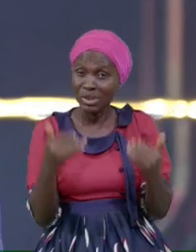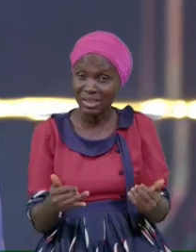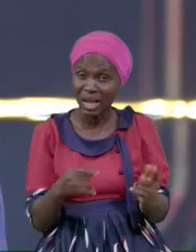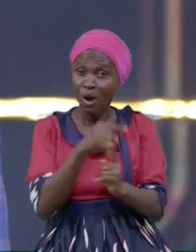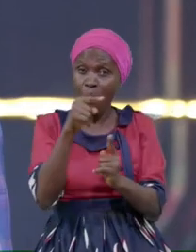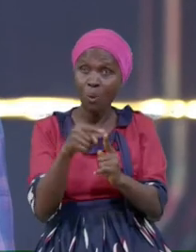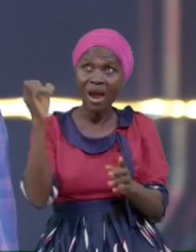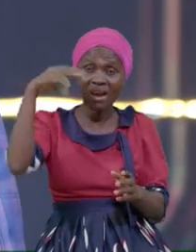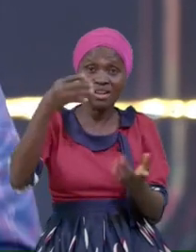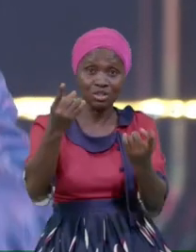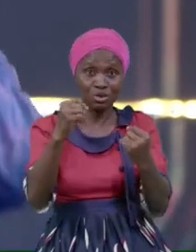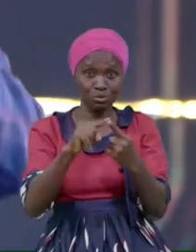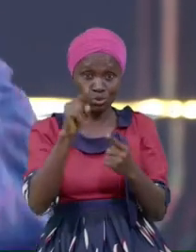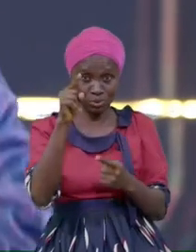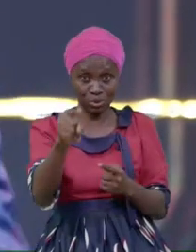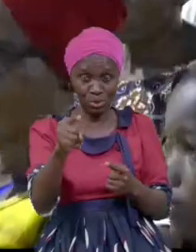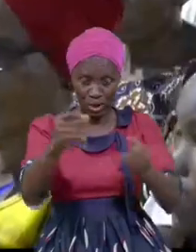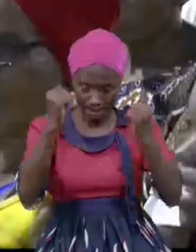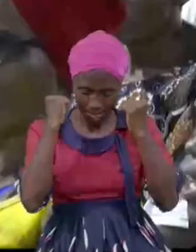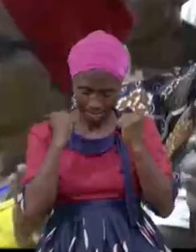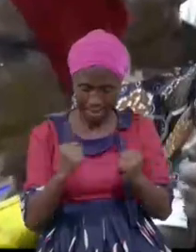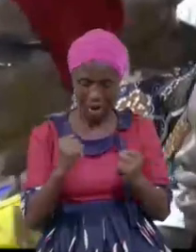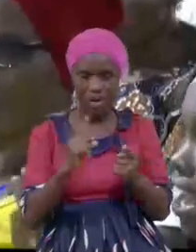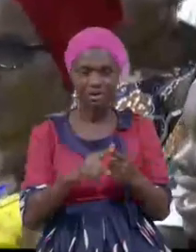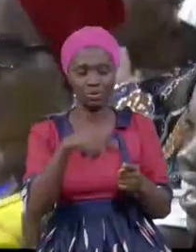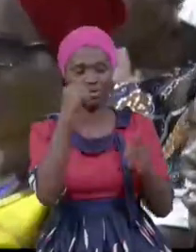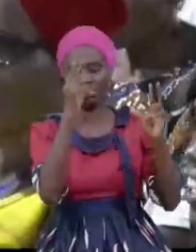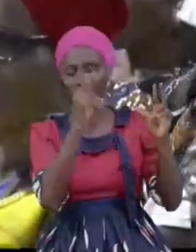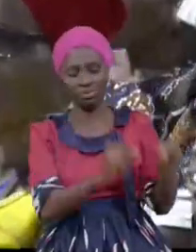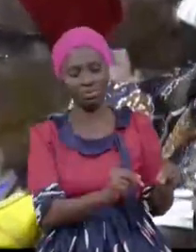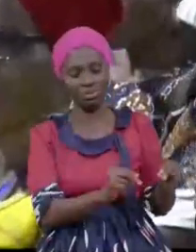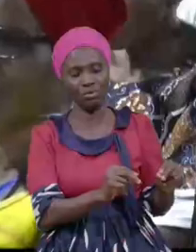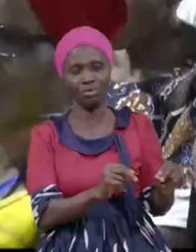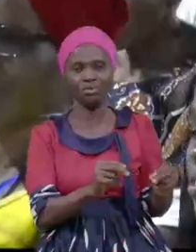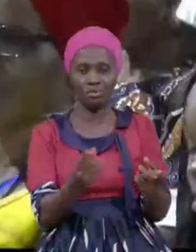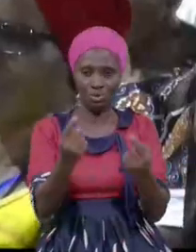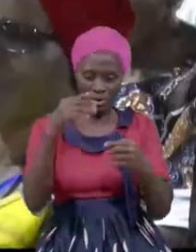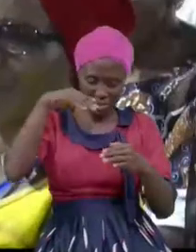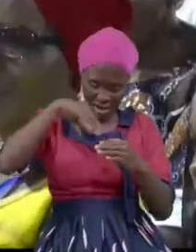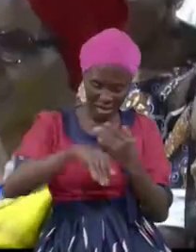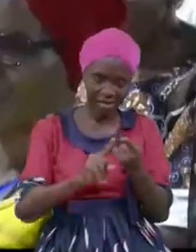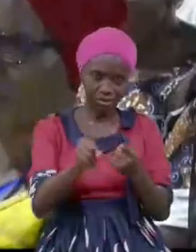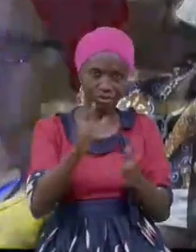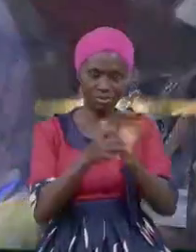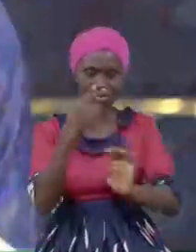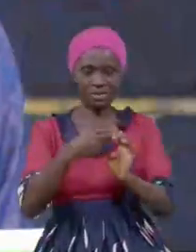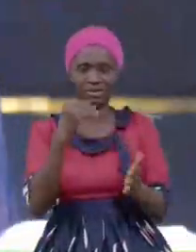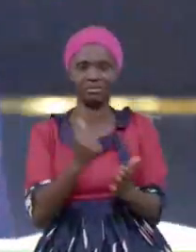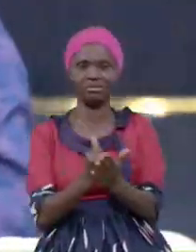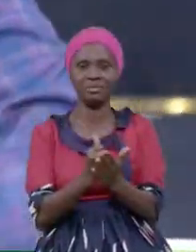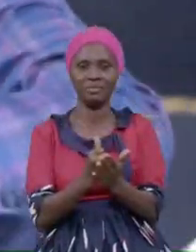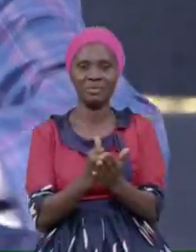la puissance de dire non viendra dans ta vie. Et si le diable frappe à la